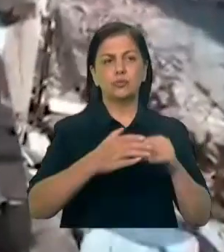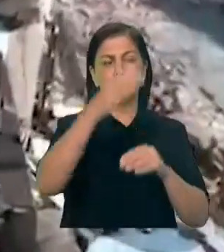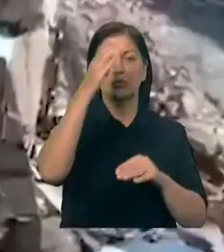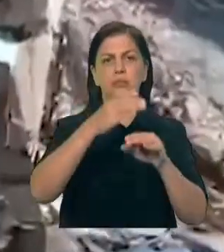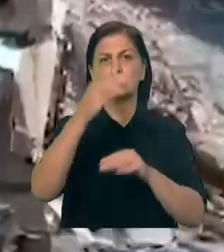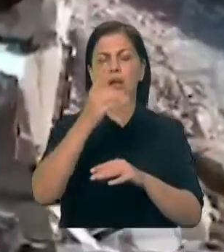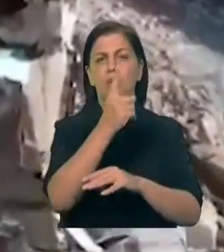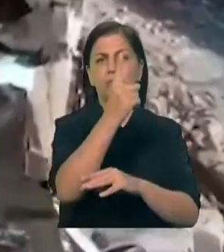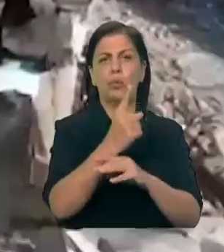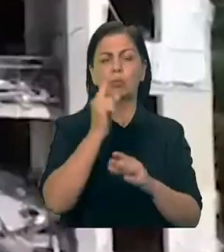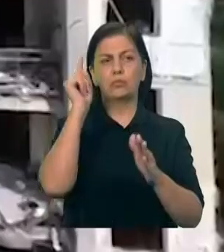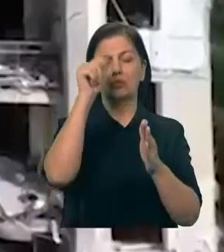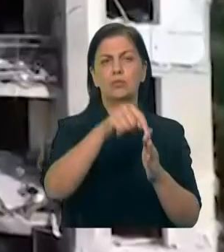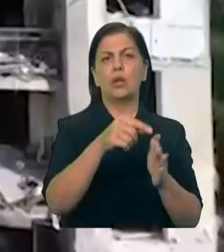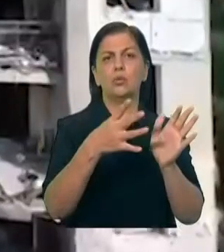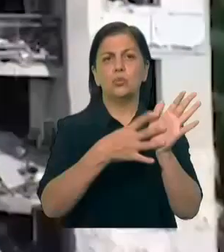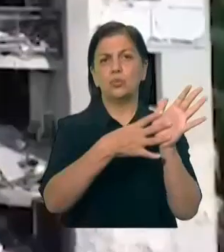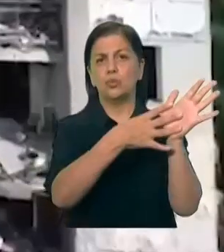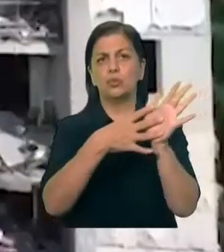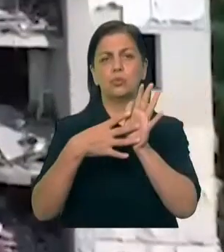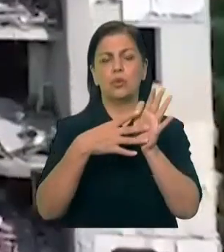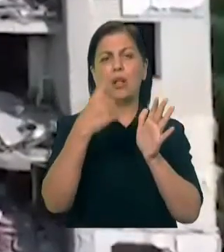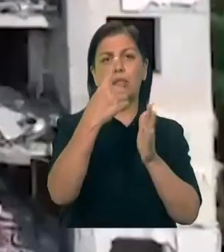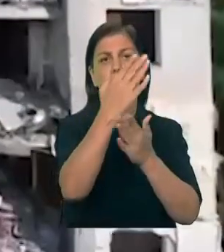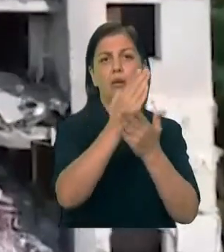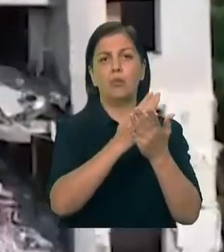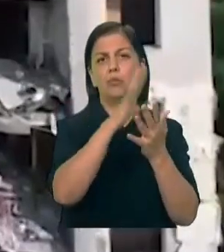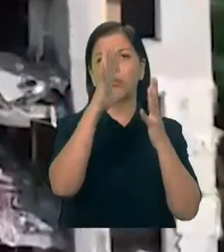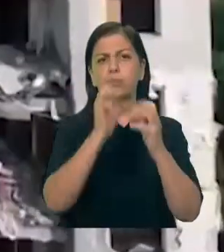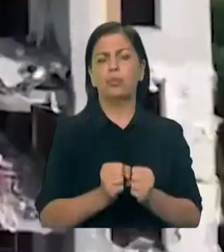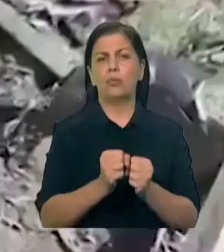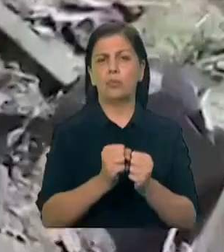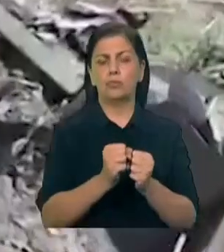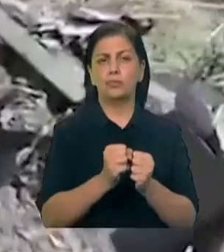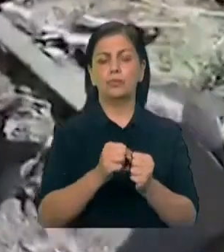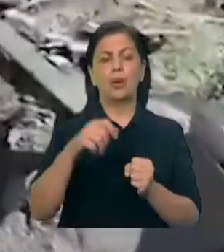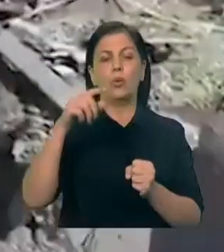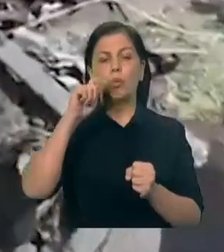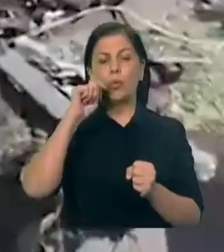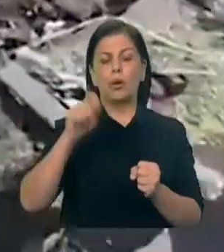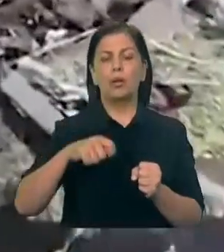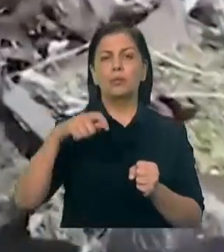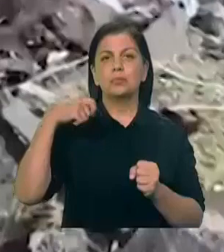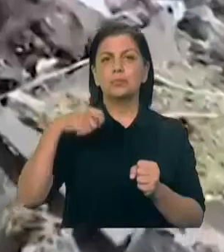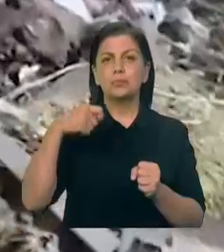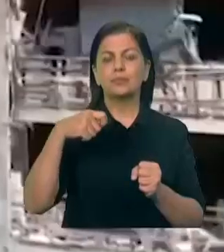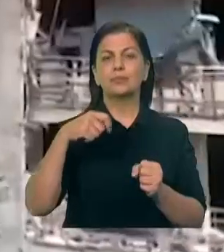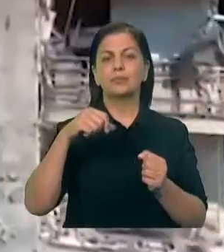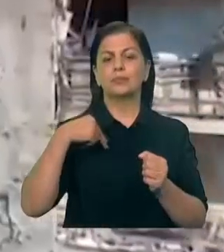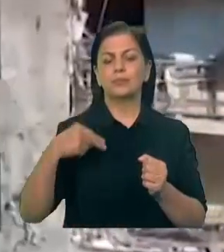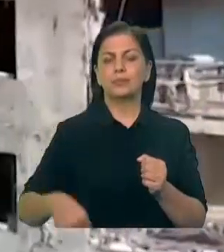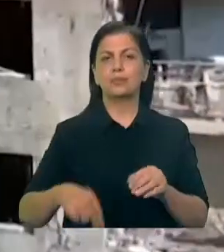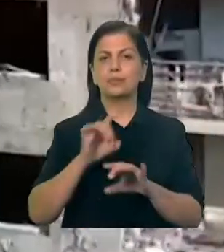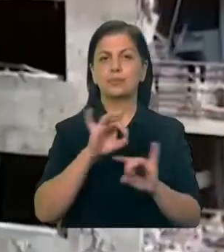zərbələri 9 mərtəbəli binanın bir hissəsini tamamilə çökdürüb. Ukrayna prezident apartının rəhbərinin müavini Kiril Timoşenkonun sözlərinə görə